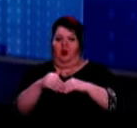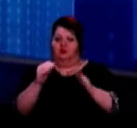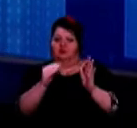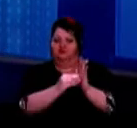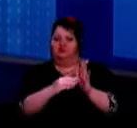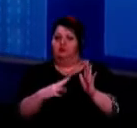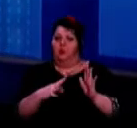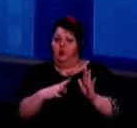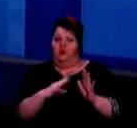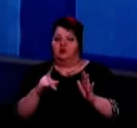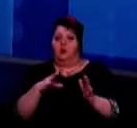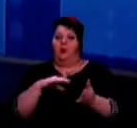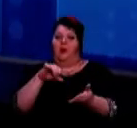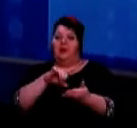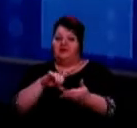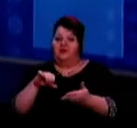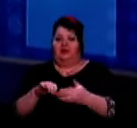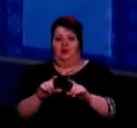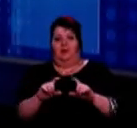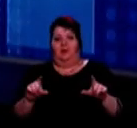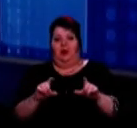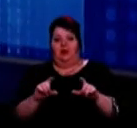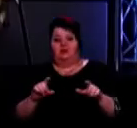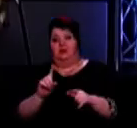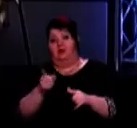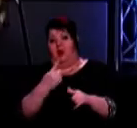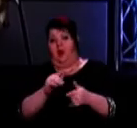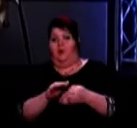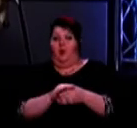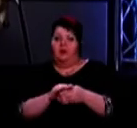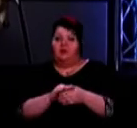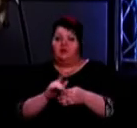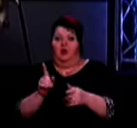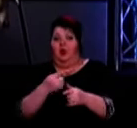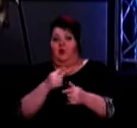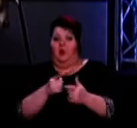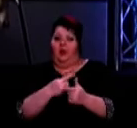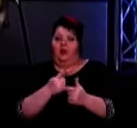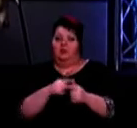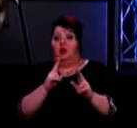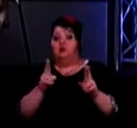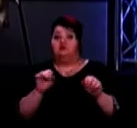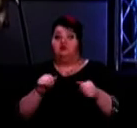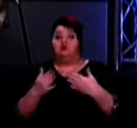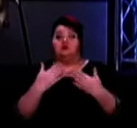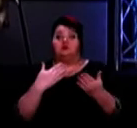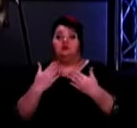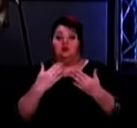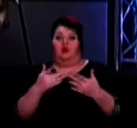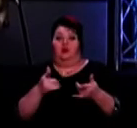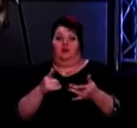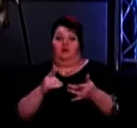були представники магазину їхні, або прізвище, або імена, з ким можна було би зв'язатися в режимі реального часу